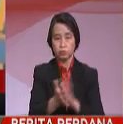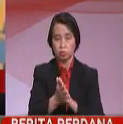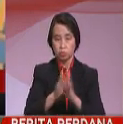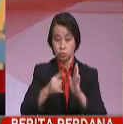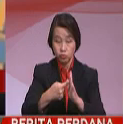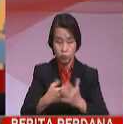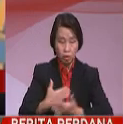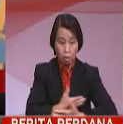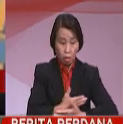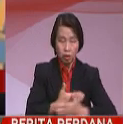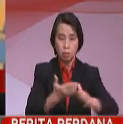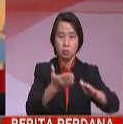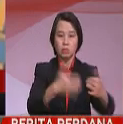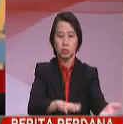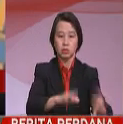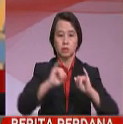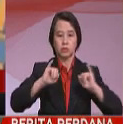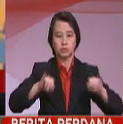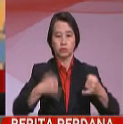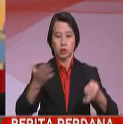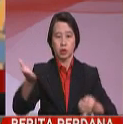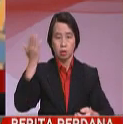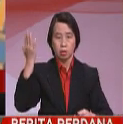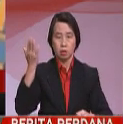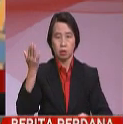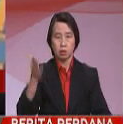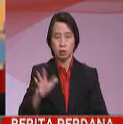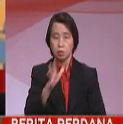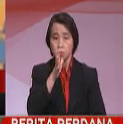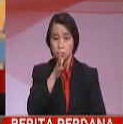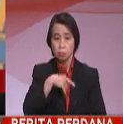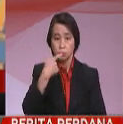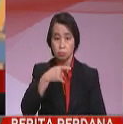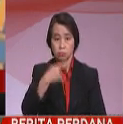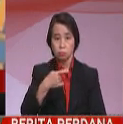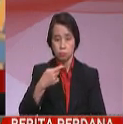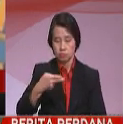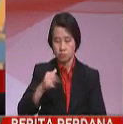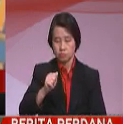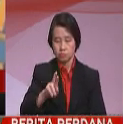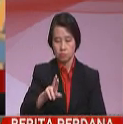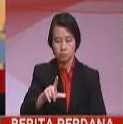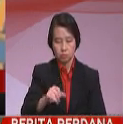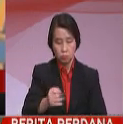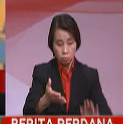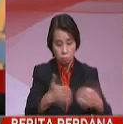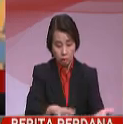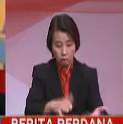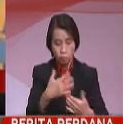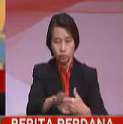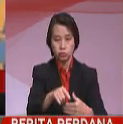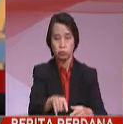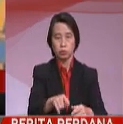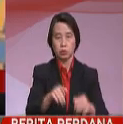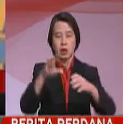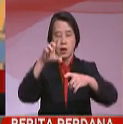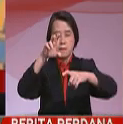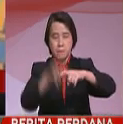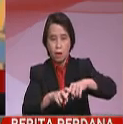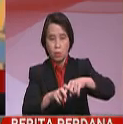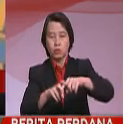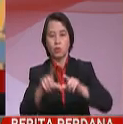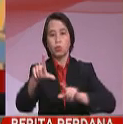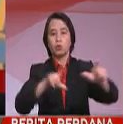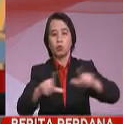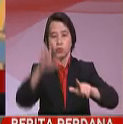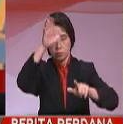punca anaknya meninggal dunia Jumaat lalu. Menurut Tribun News, Haura Aulia maut selepas dia berpaut pada lori